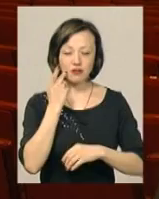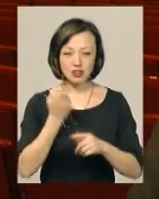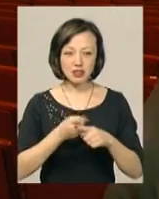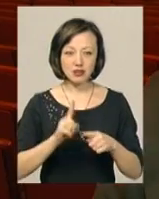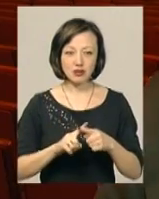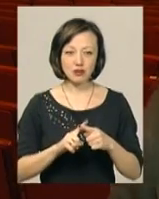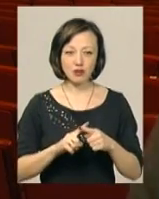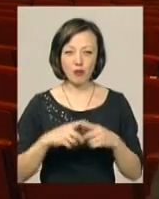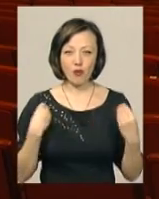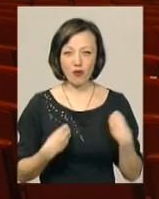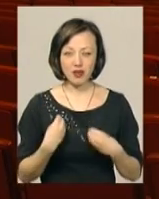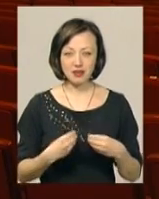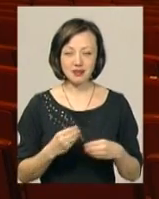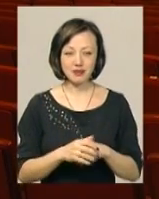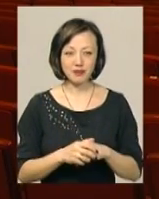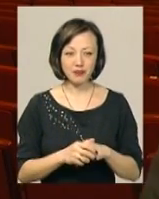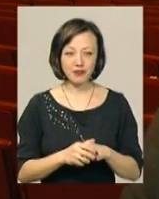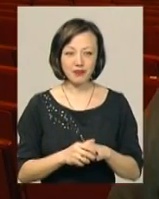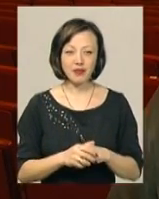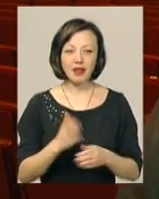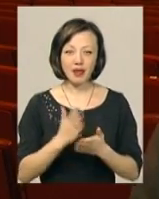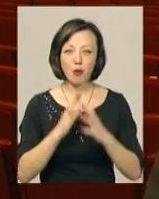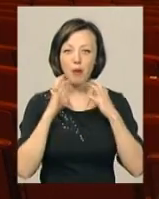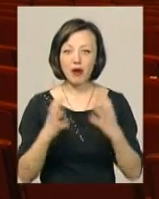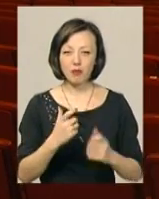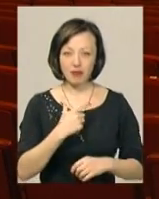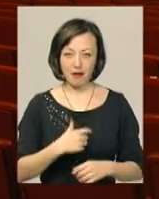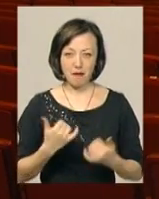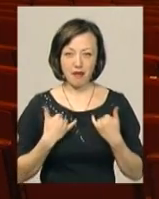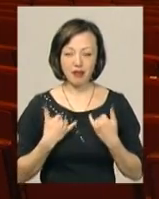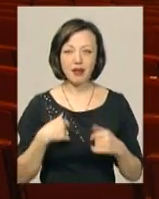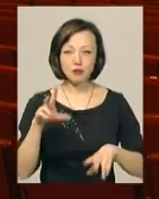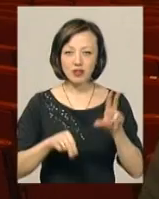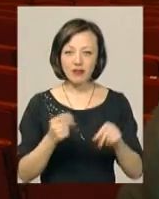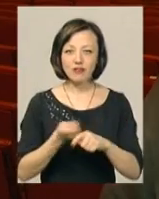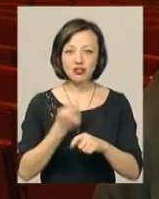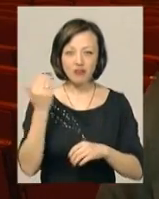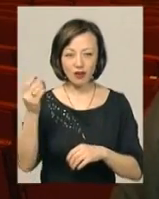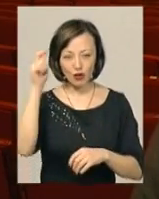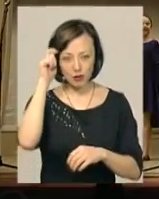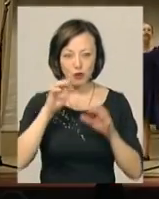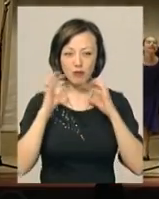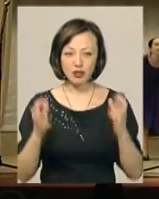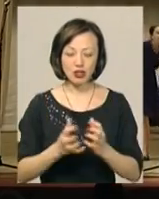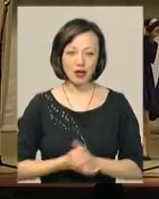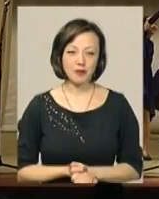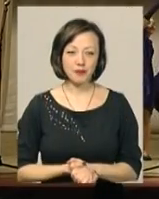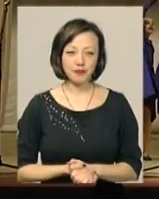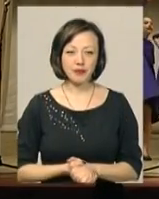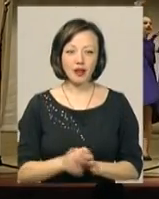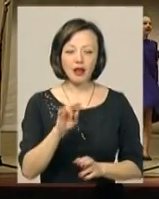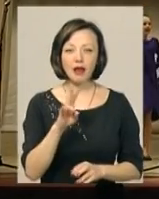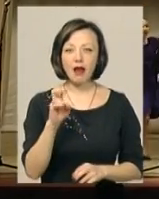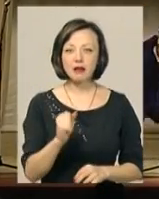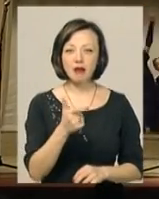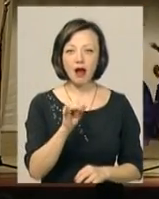цьому тильнику їжджу. Та він є своєрідним оберігом для мене. І я сподіваюся, що та вишиванка так само хлопчину оберігає. Яна Гарманюк приєдналася